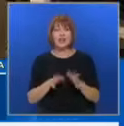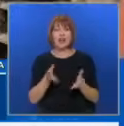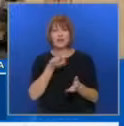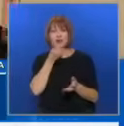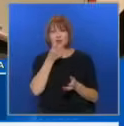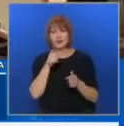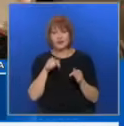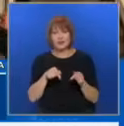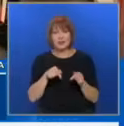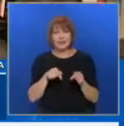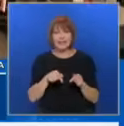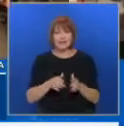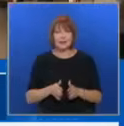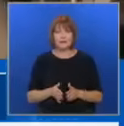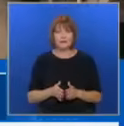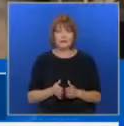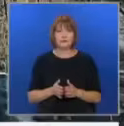в следващия репортаж.